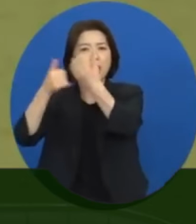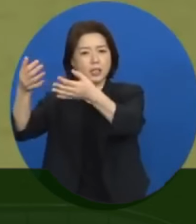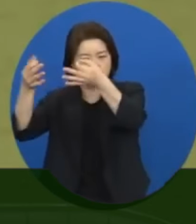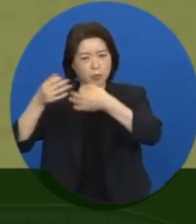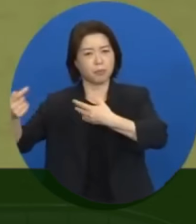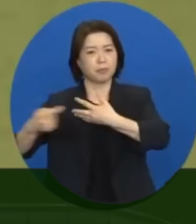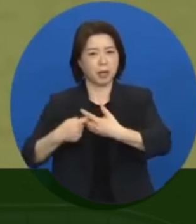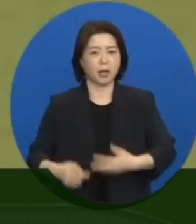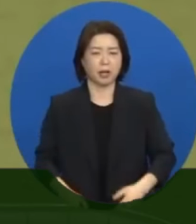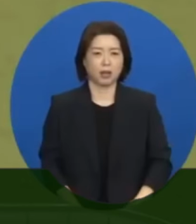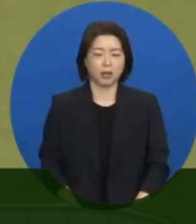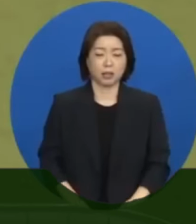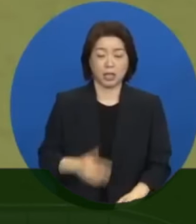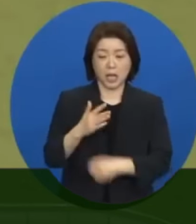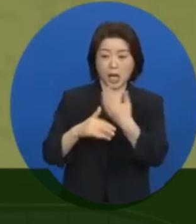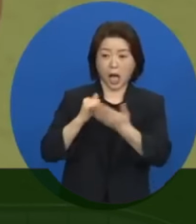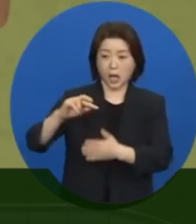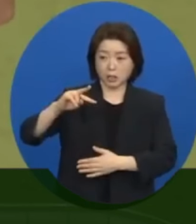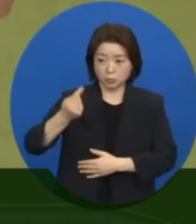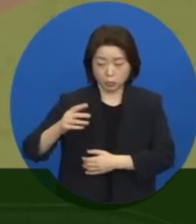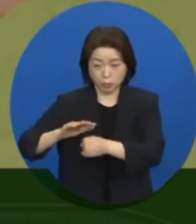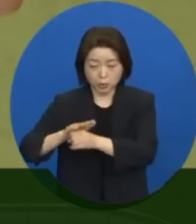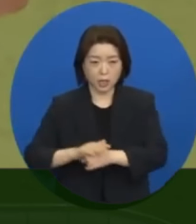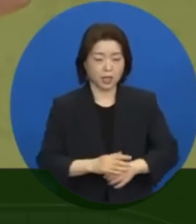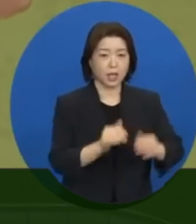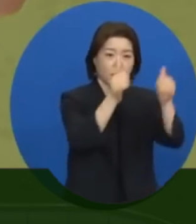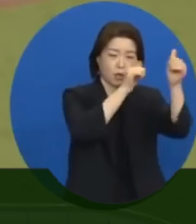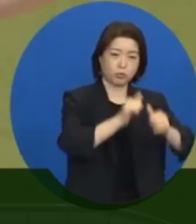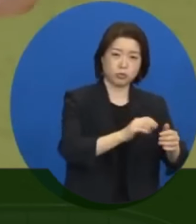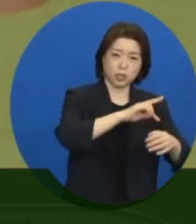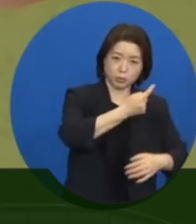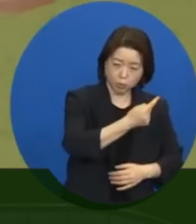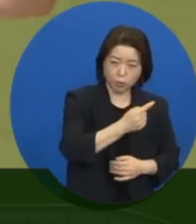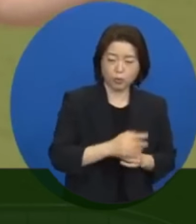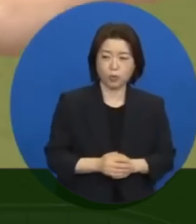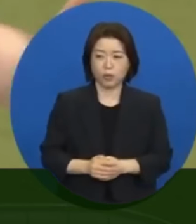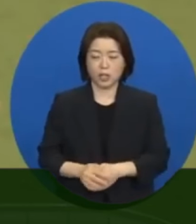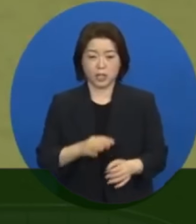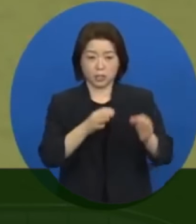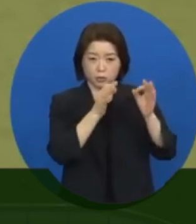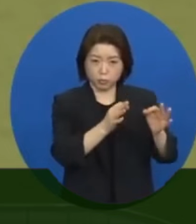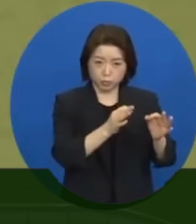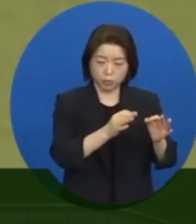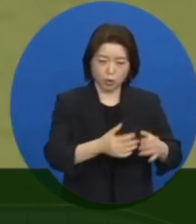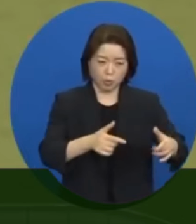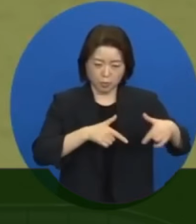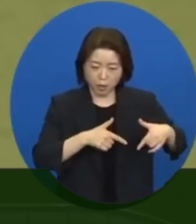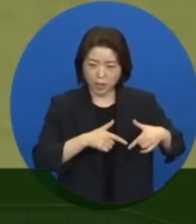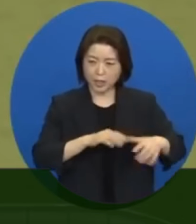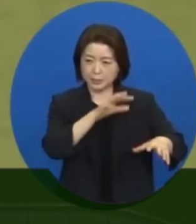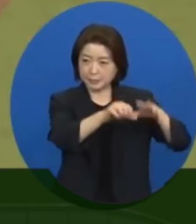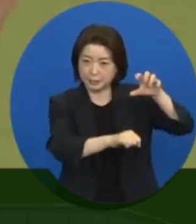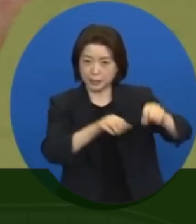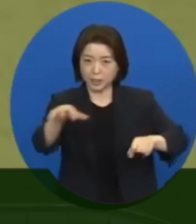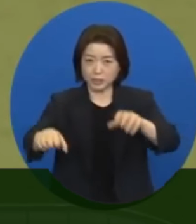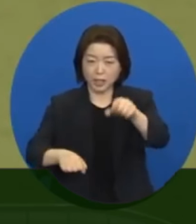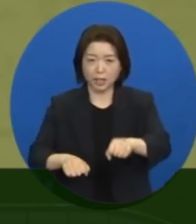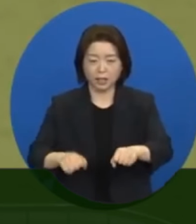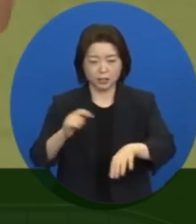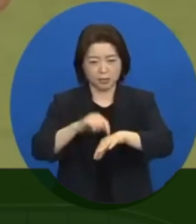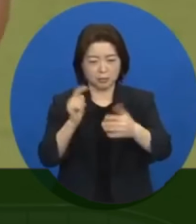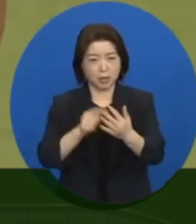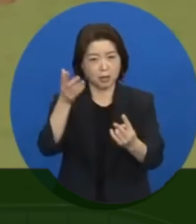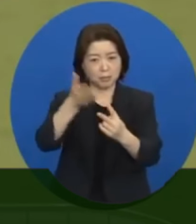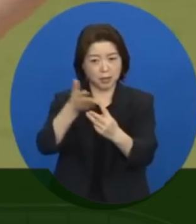하나님도 사랑하고 우상도 재물도 명예도 권력도 사랑하는지를이 마음이 나눠 있는지